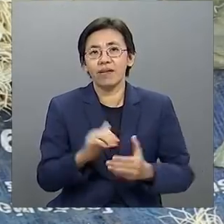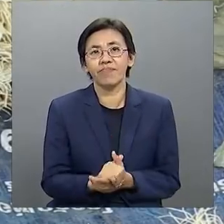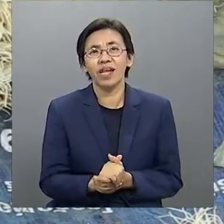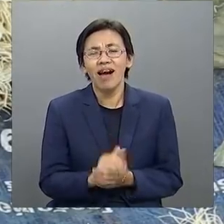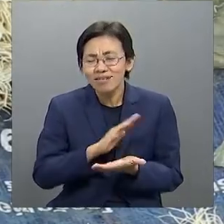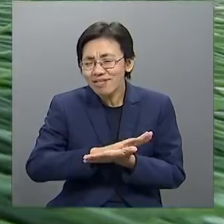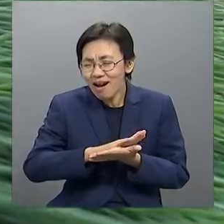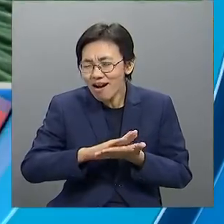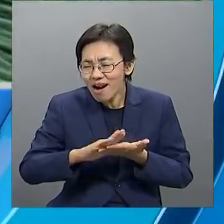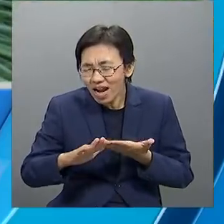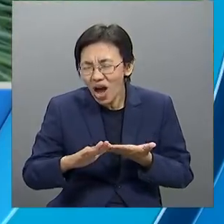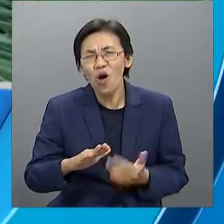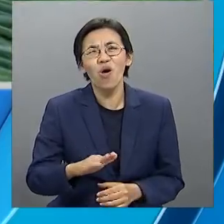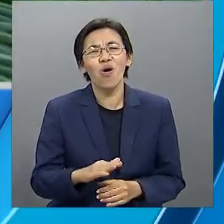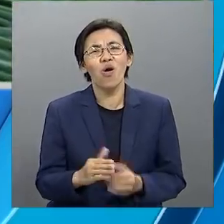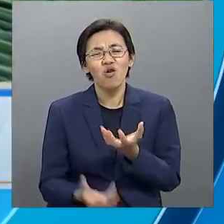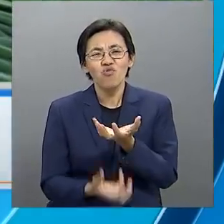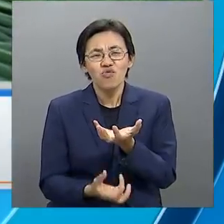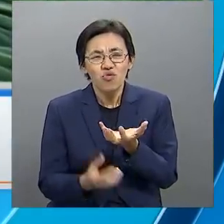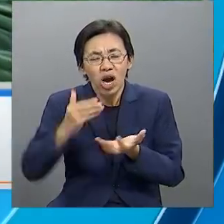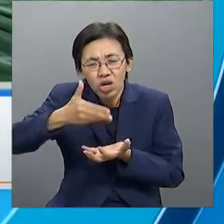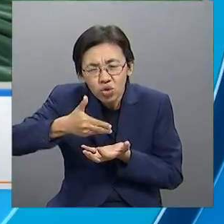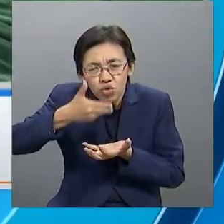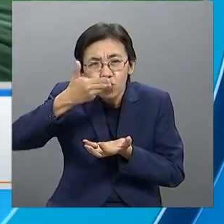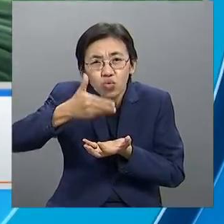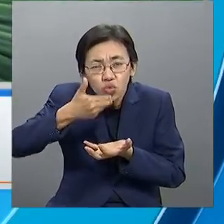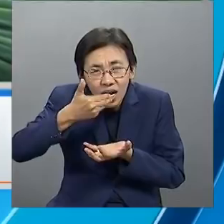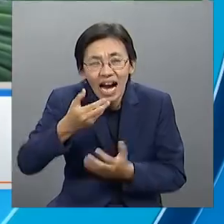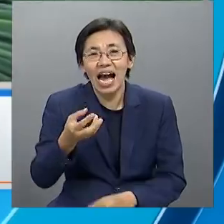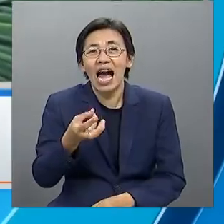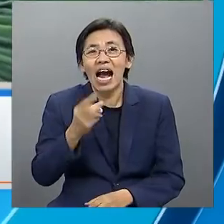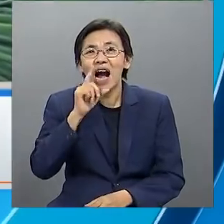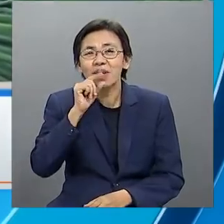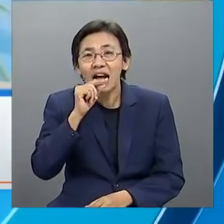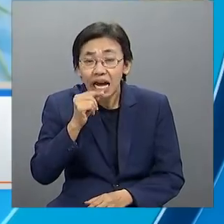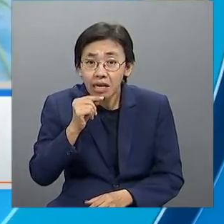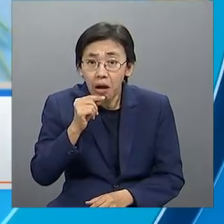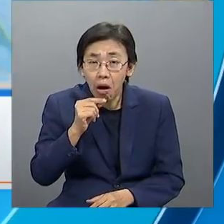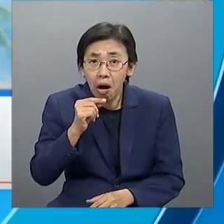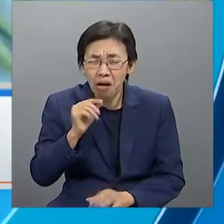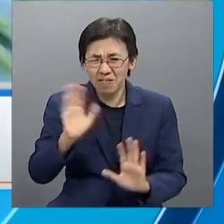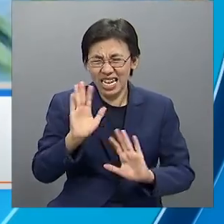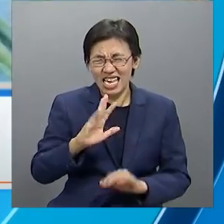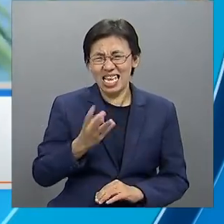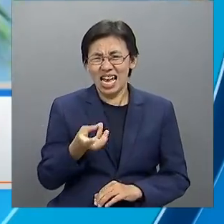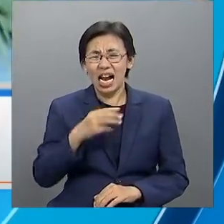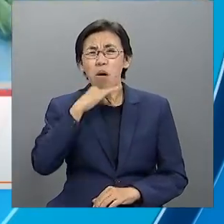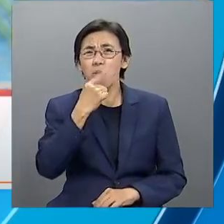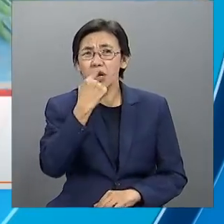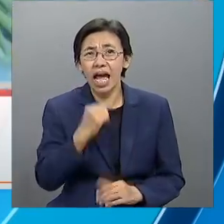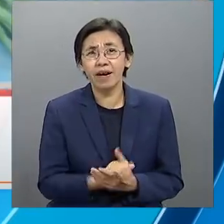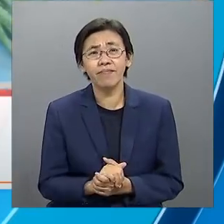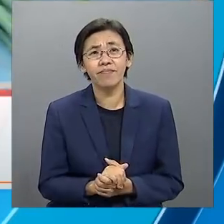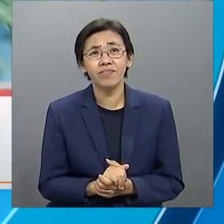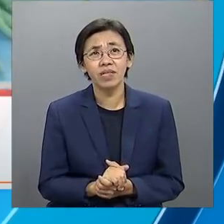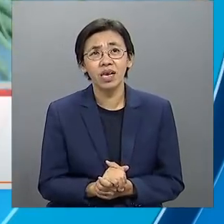จืดทำข้าวมันไก่ได้อีกด้วยซ้ำนะฮะทำสะอาดแบบนี้นะครับ ข้าวมันไก่ข้าวหมูแดง ไม่ใช่เขาอันนี้ไงตอนหุงข้าวไง